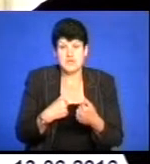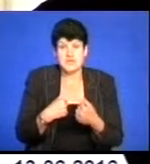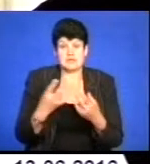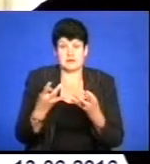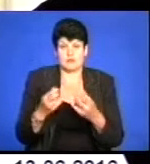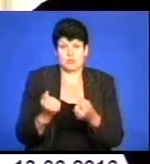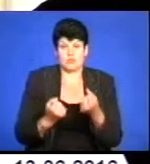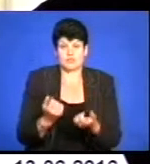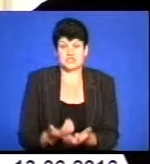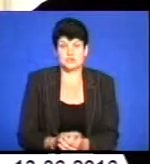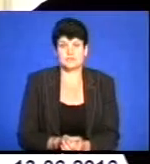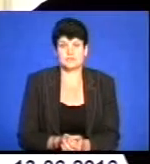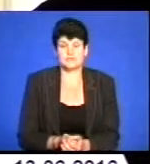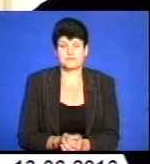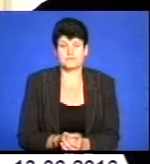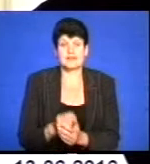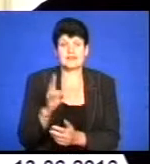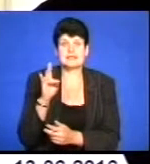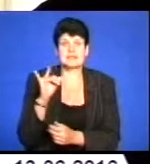гривень.